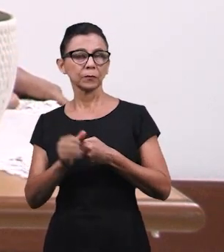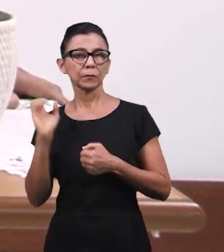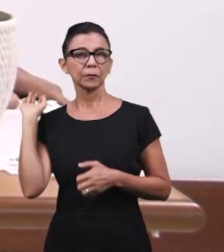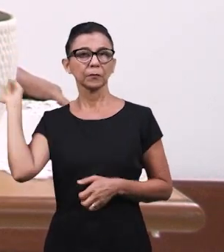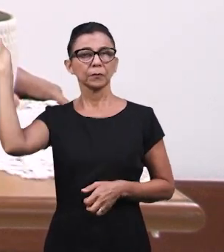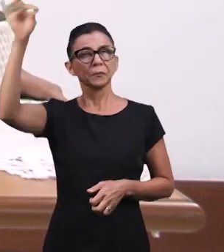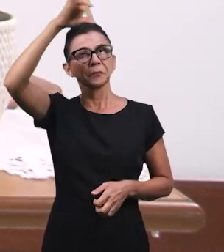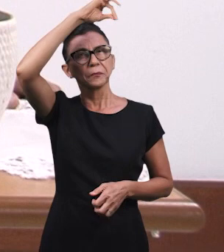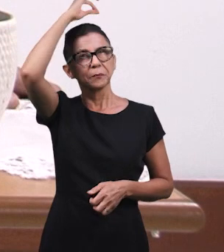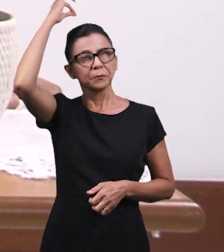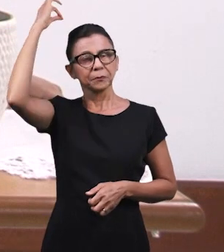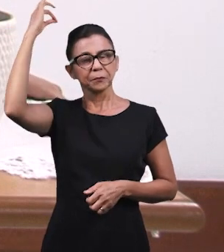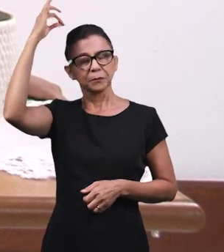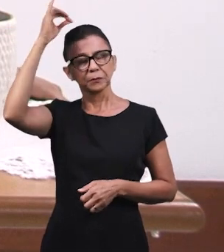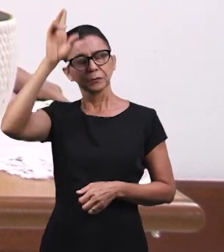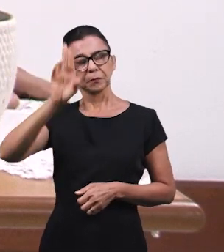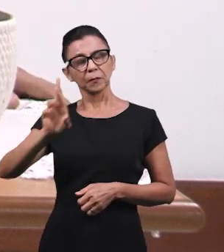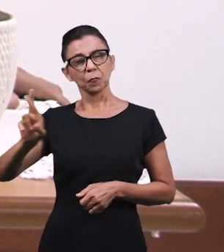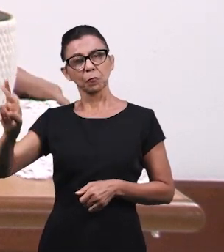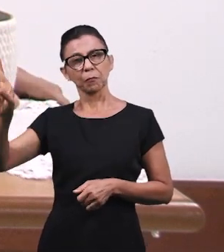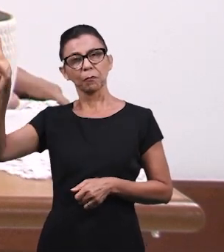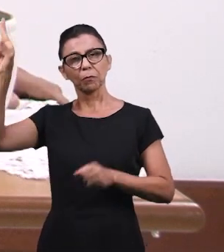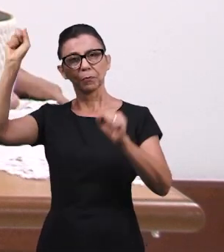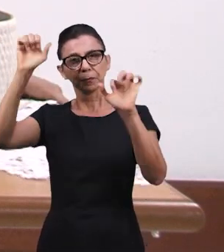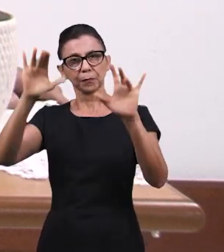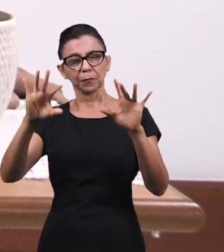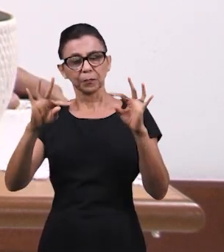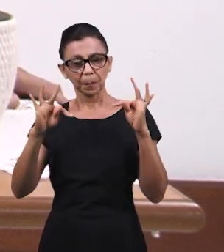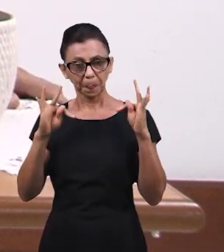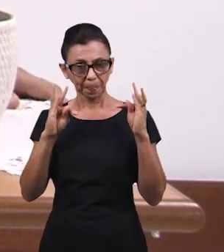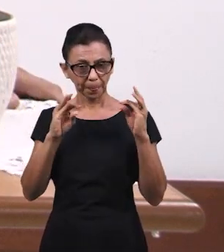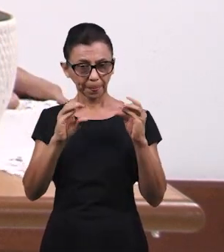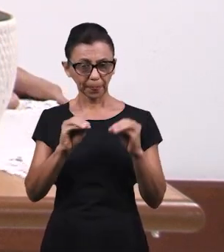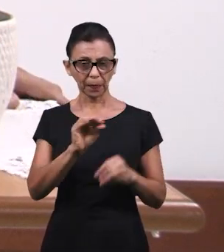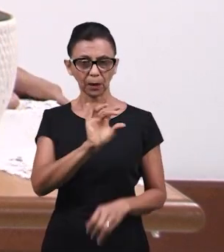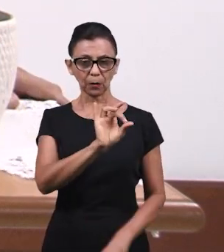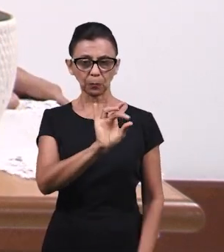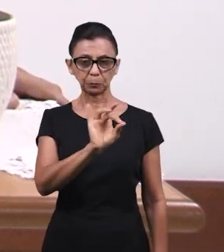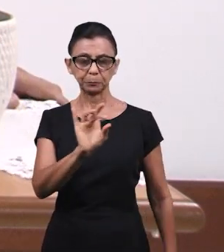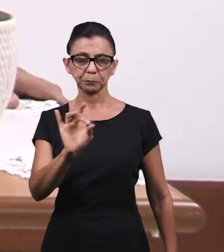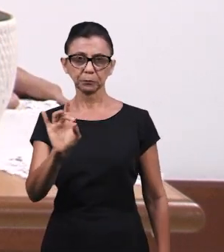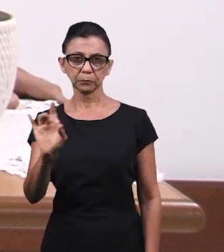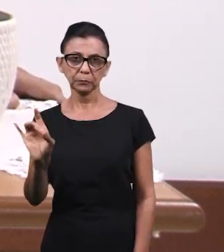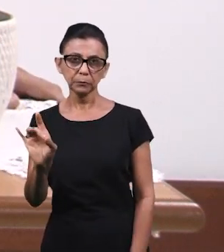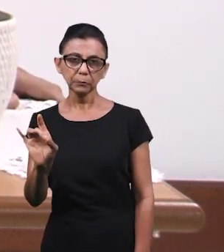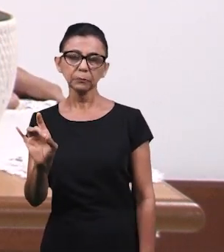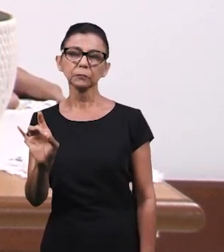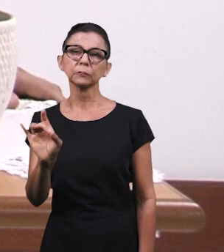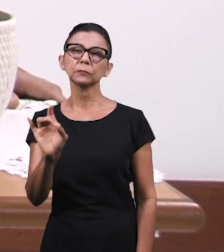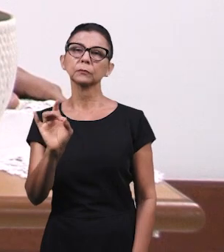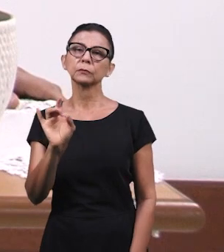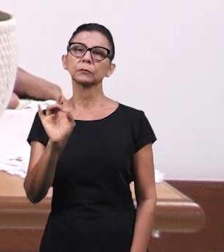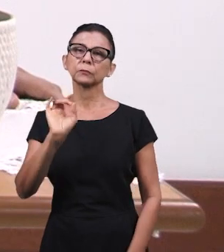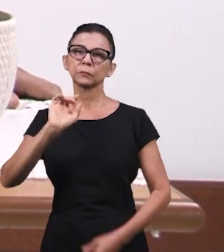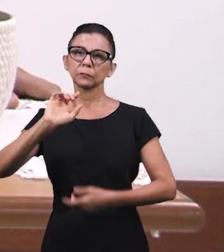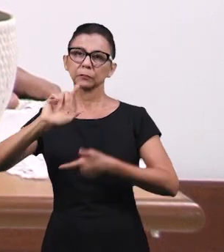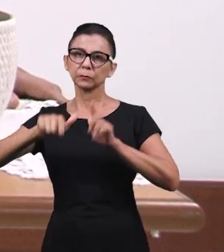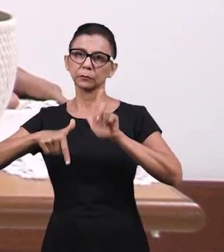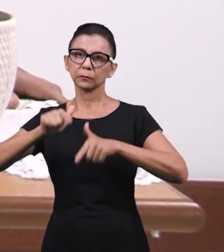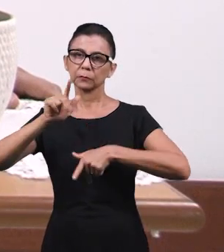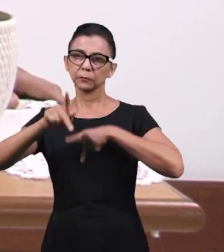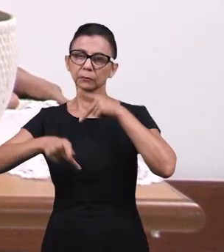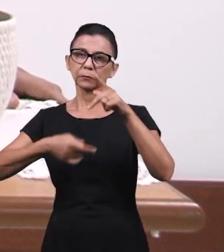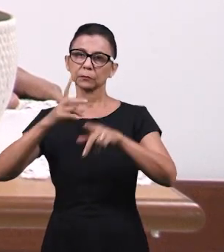и Святого Духа Божия, да пребудет со всеми вами, со всем народом, Израилем